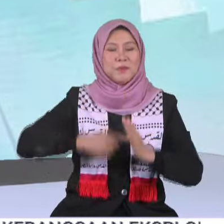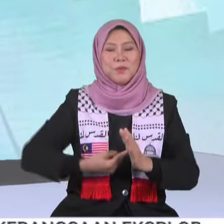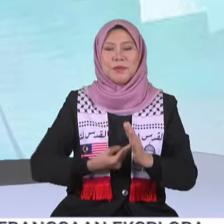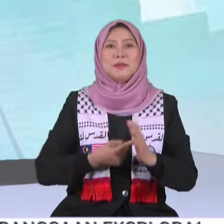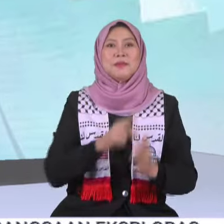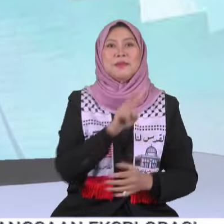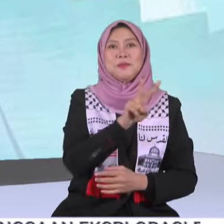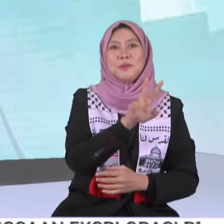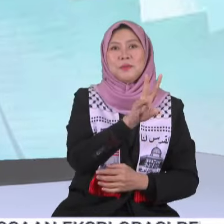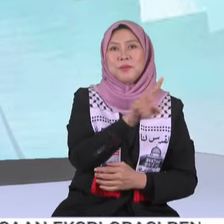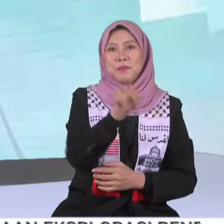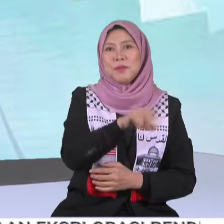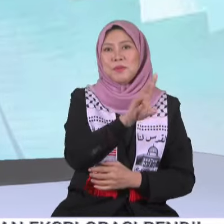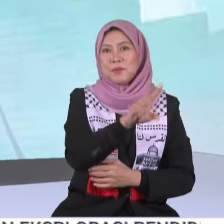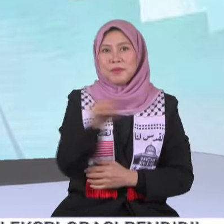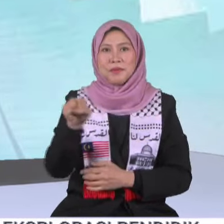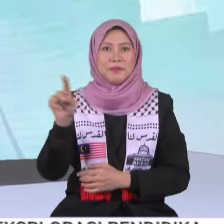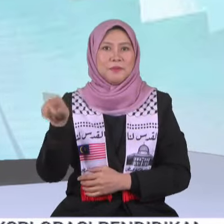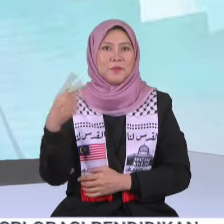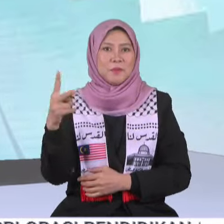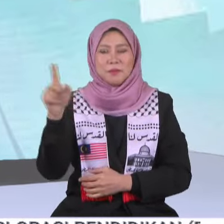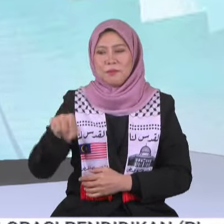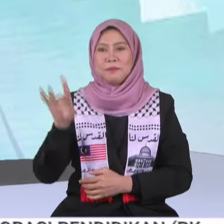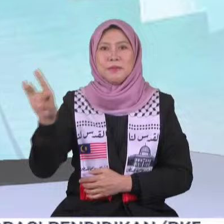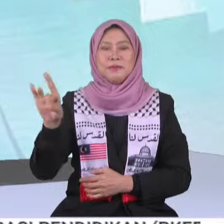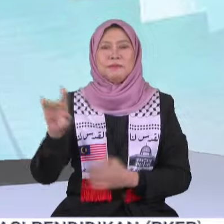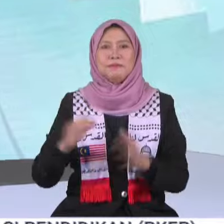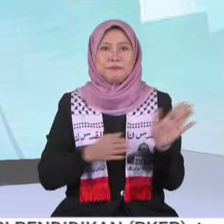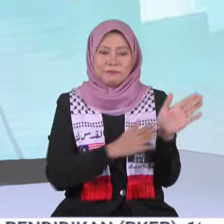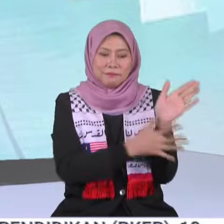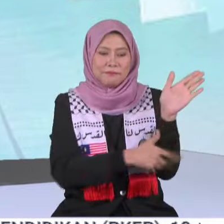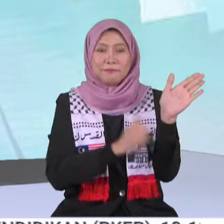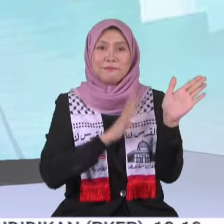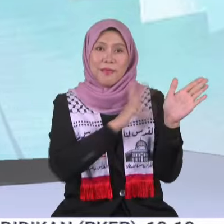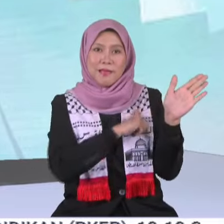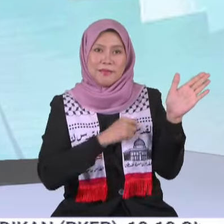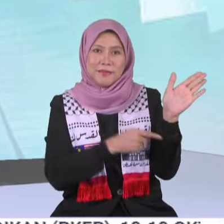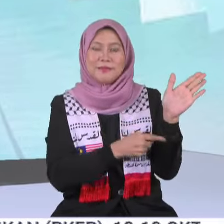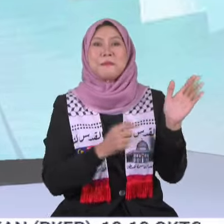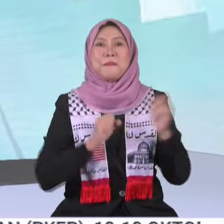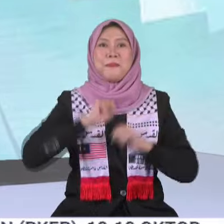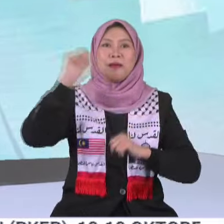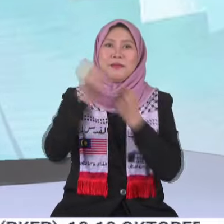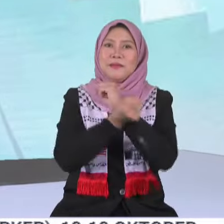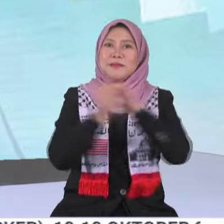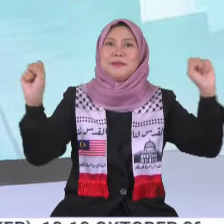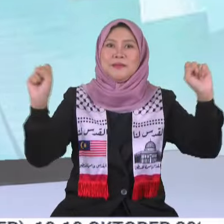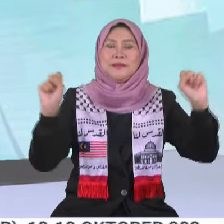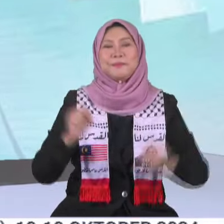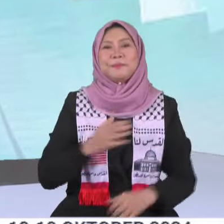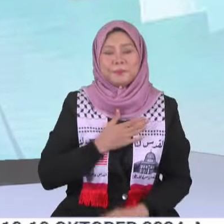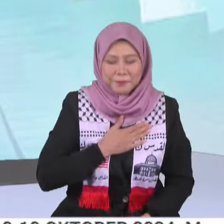hingga 12 Ogos. Dari Sungai ke Segara, Palestin pasti merdeka. Assalamualaikum. Salam Malaysia Madani.